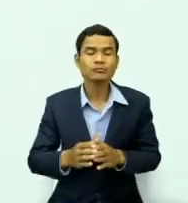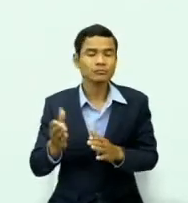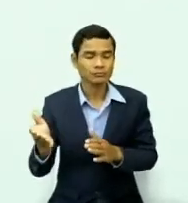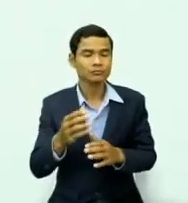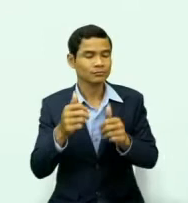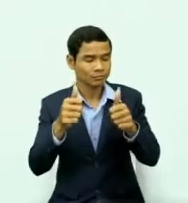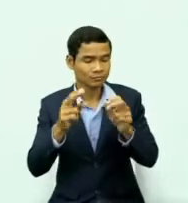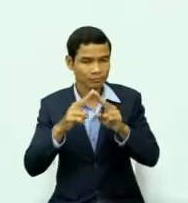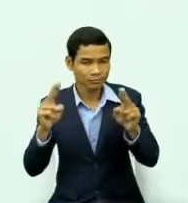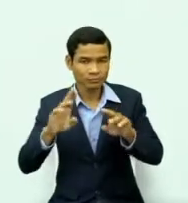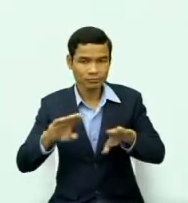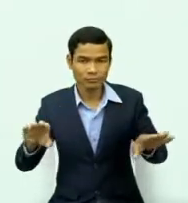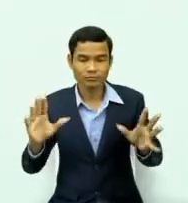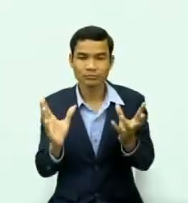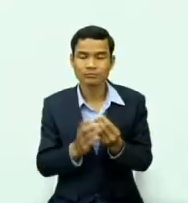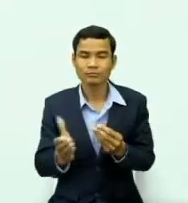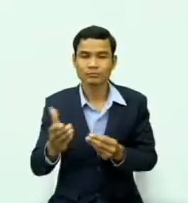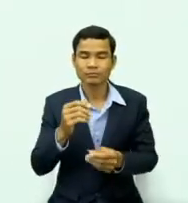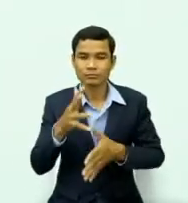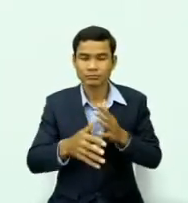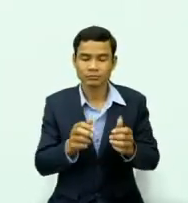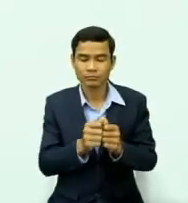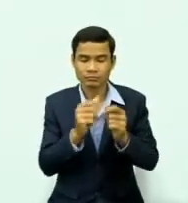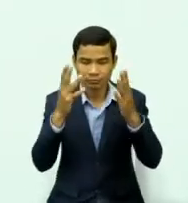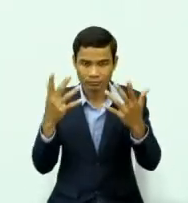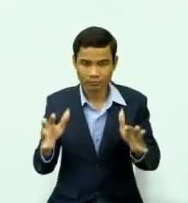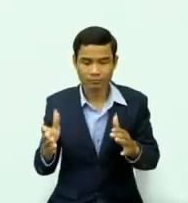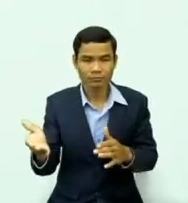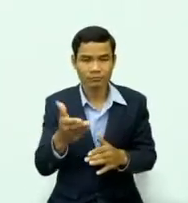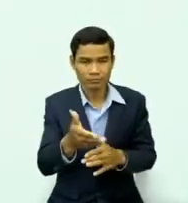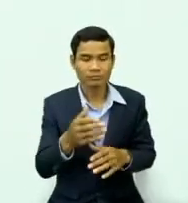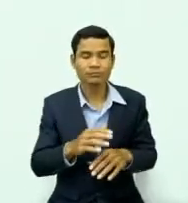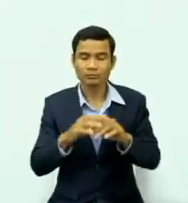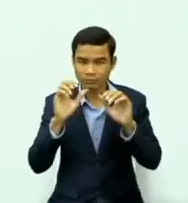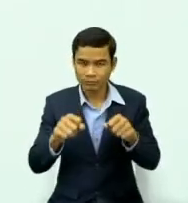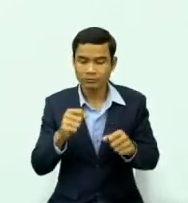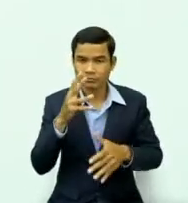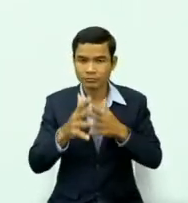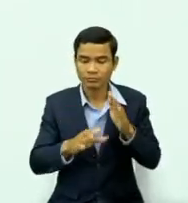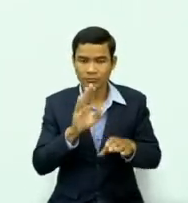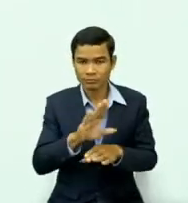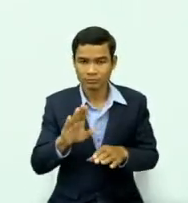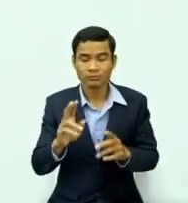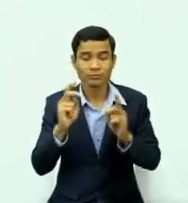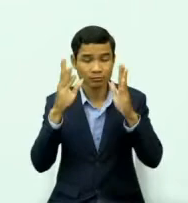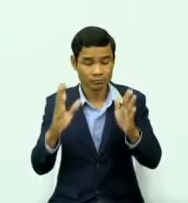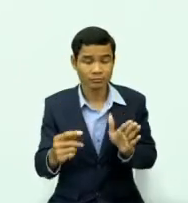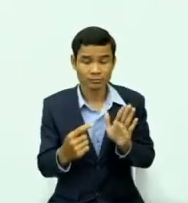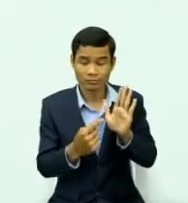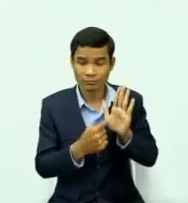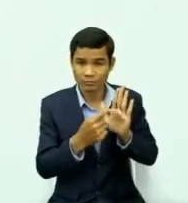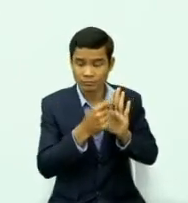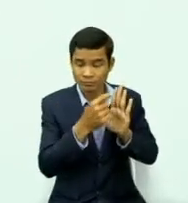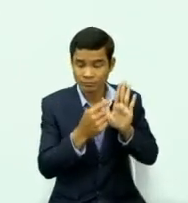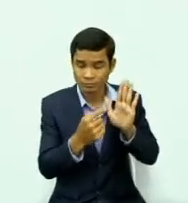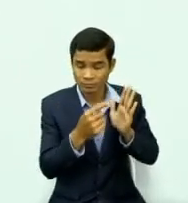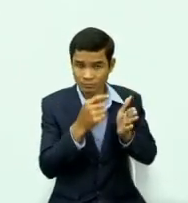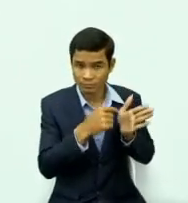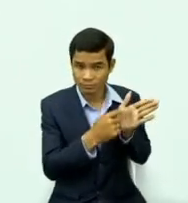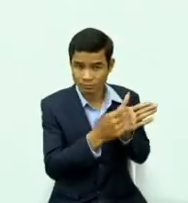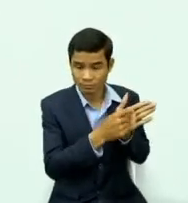Chà, lỡ nó con. Chứ không bằng ăn cho mỗi khi này hỏi. Ở lần này, con có tình ở khi này ăn được luôn ai ná. Để cứ nâng chừng ở lại con ăn. Chắc bắt